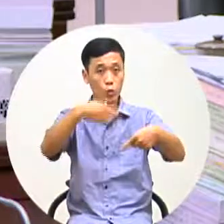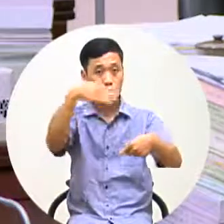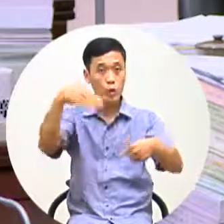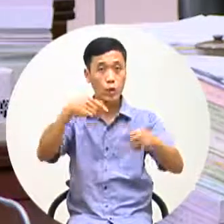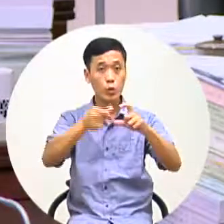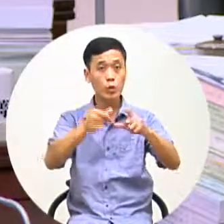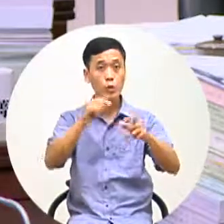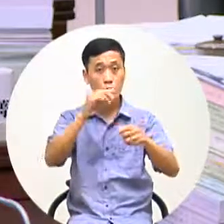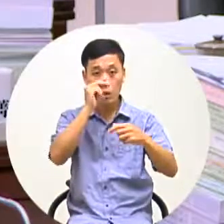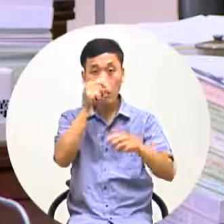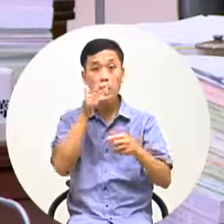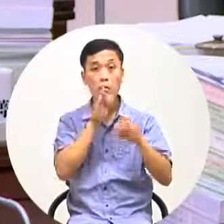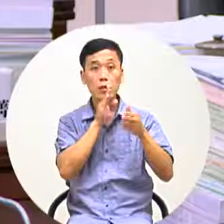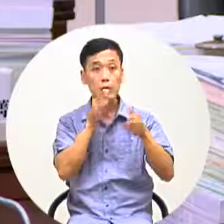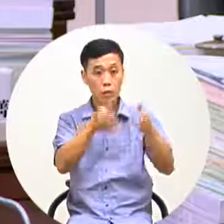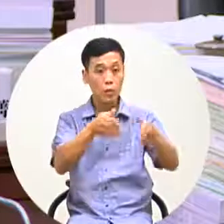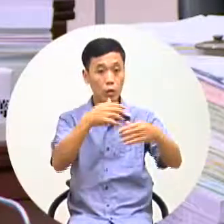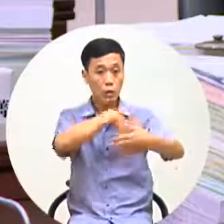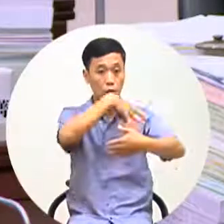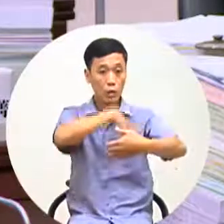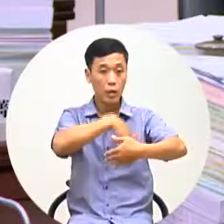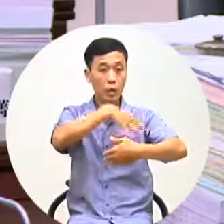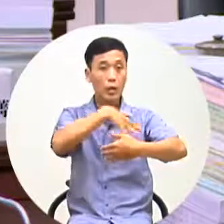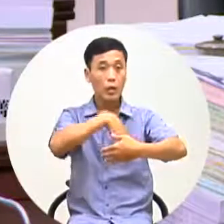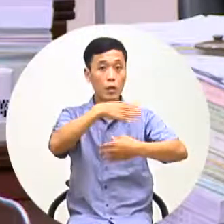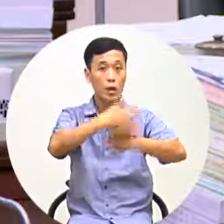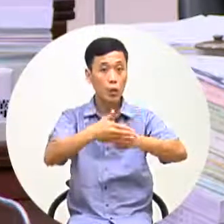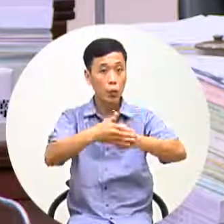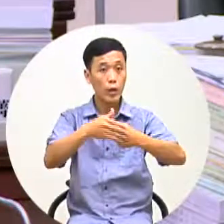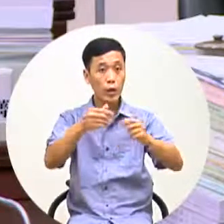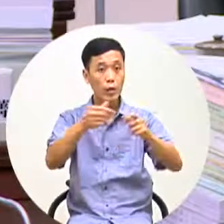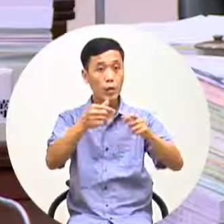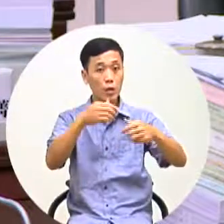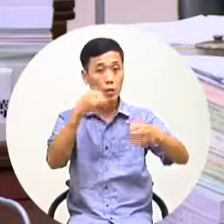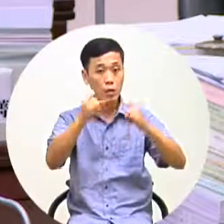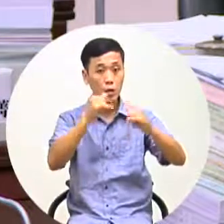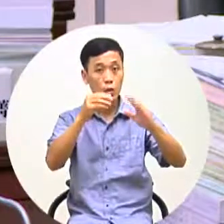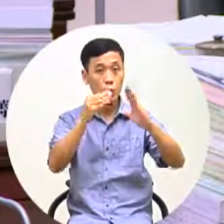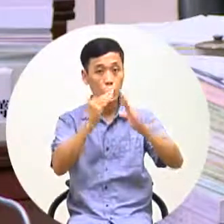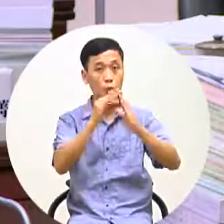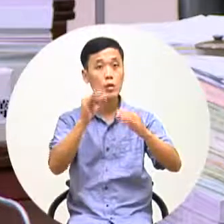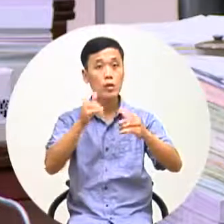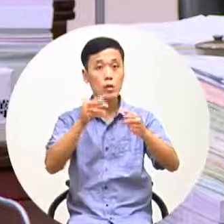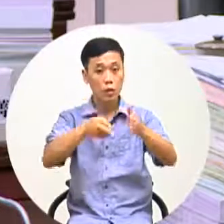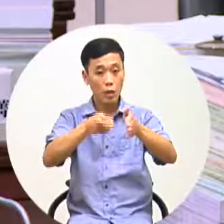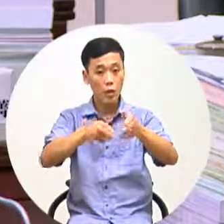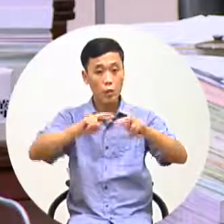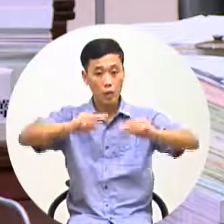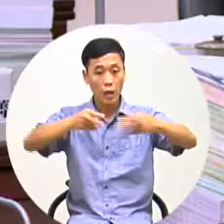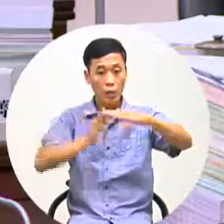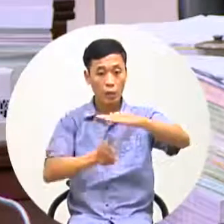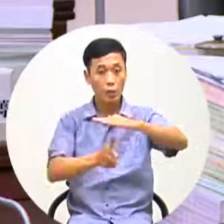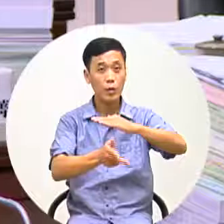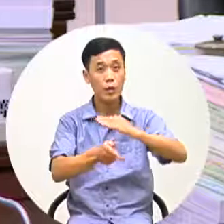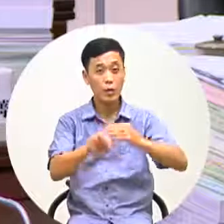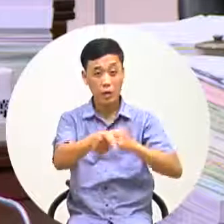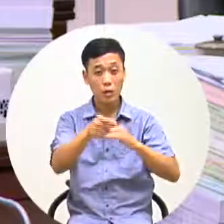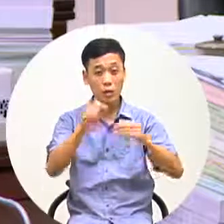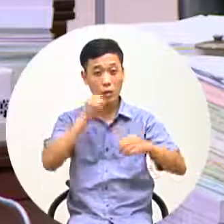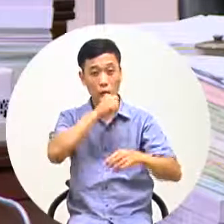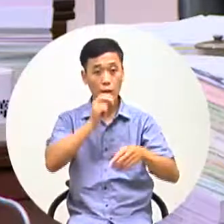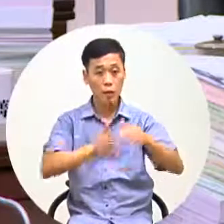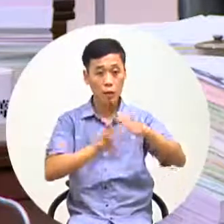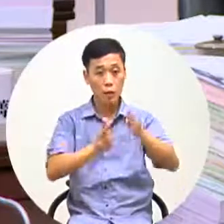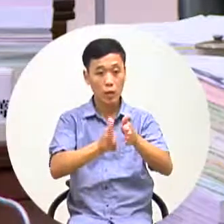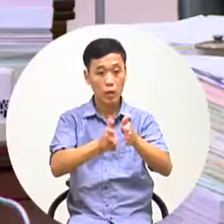但是现在铁路地下化，这台铁局哦，我是概不信任啦。他从说去年要通车，讲到现